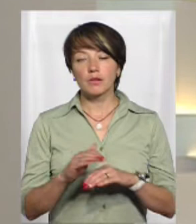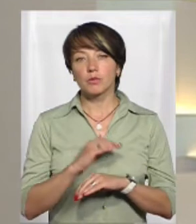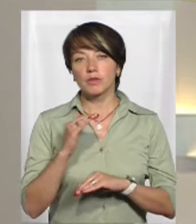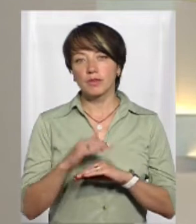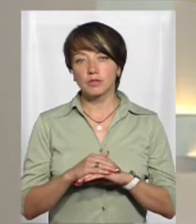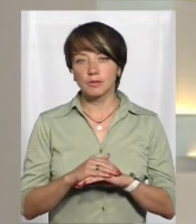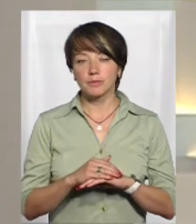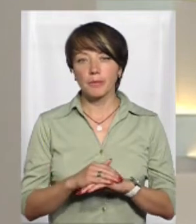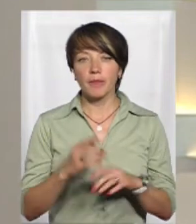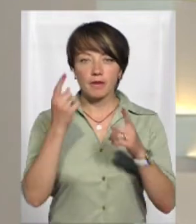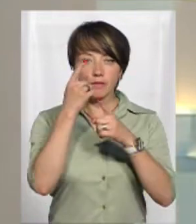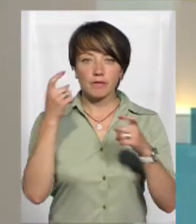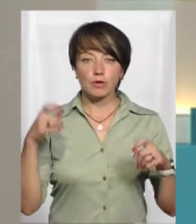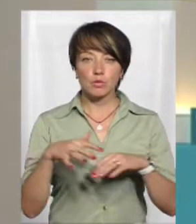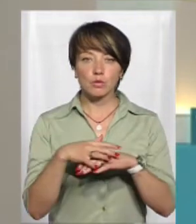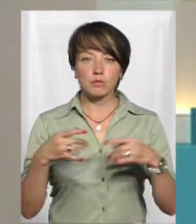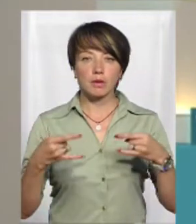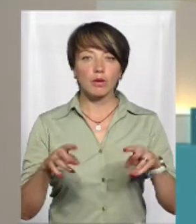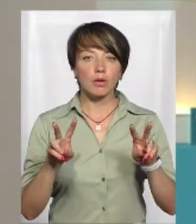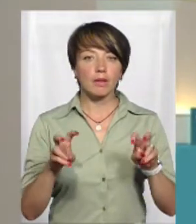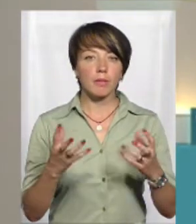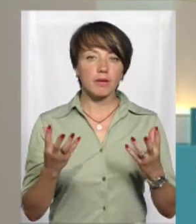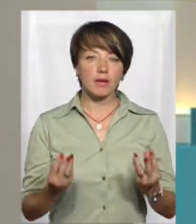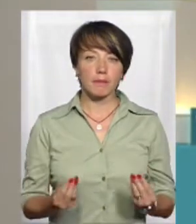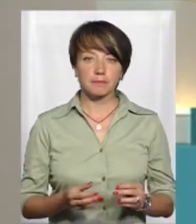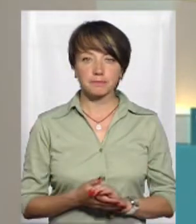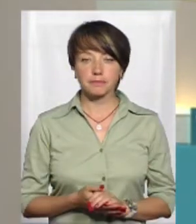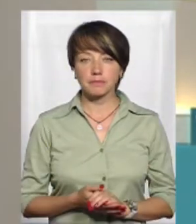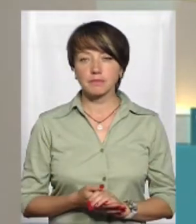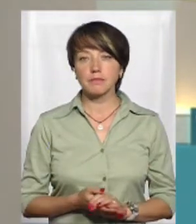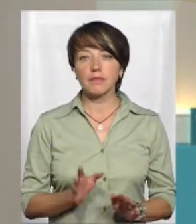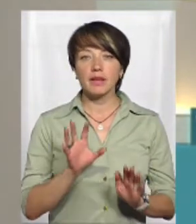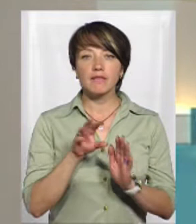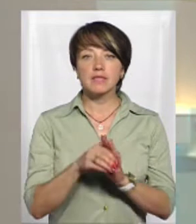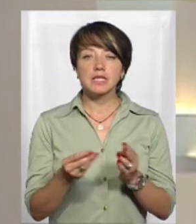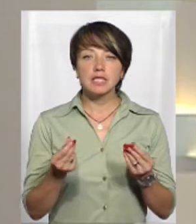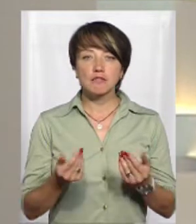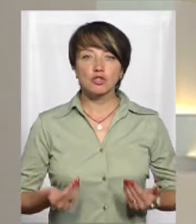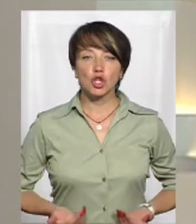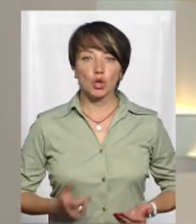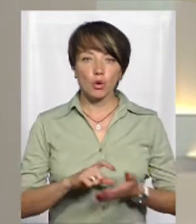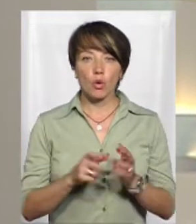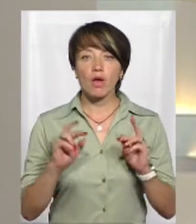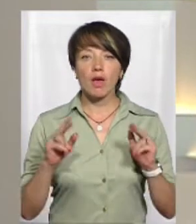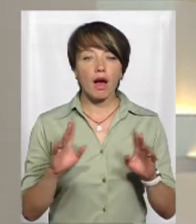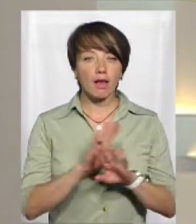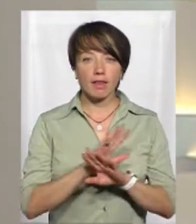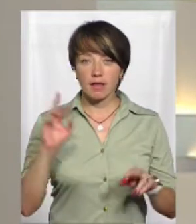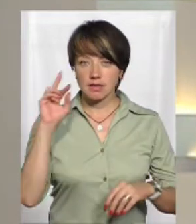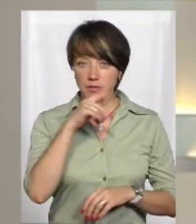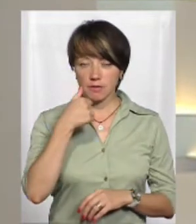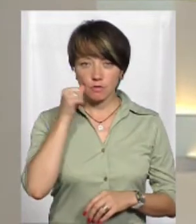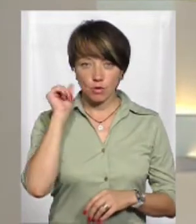Добрий вечір. В ефірі Суспільного «Тема дня». Інвестиції в житло. Як не схибити? Вчора у